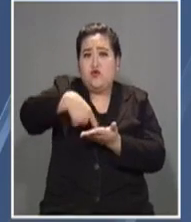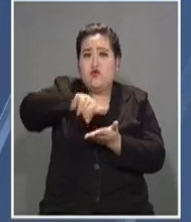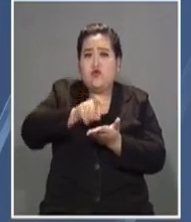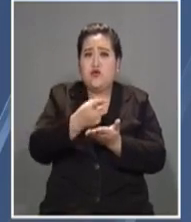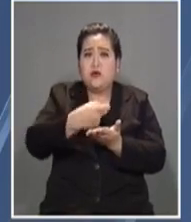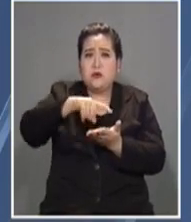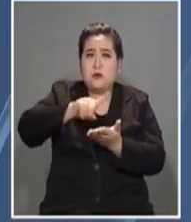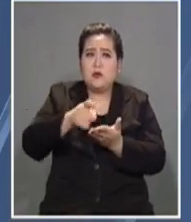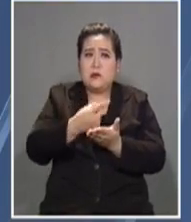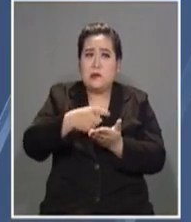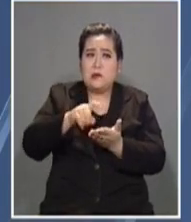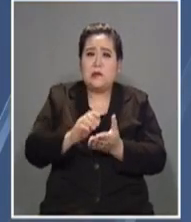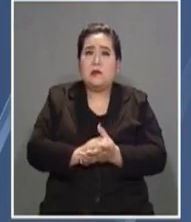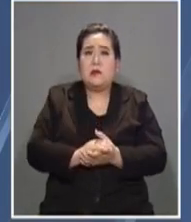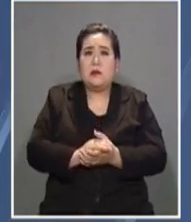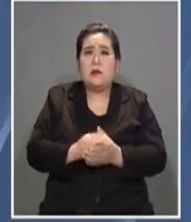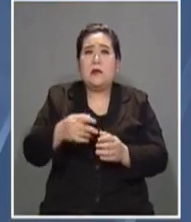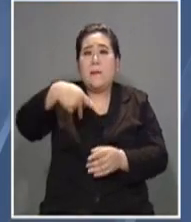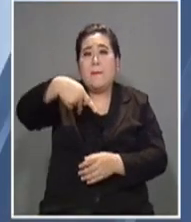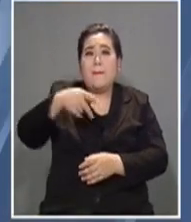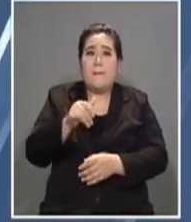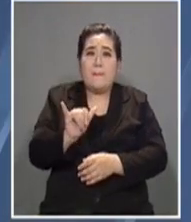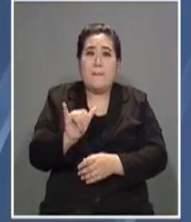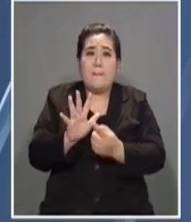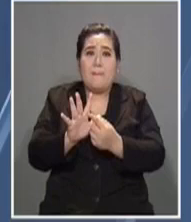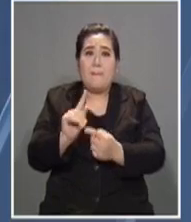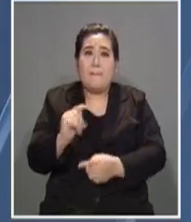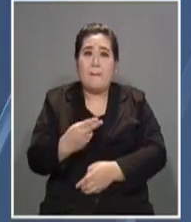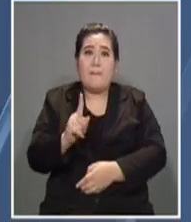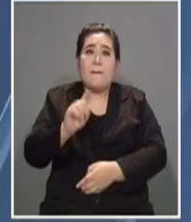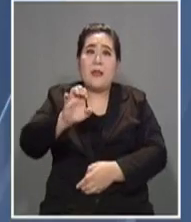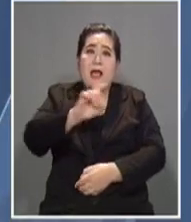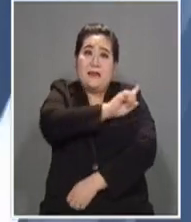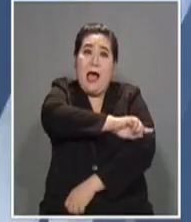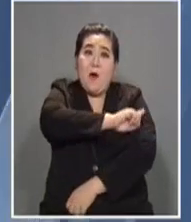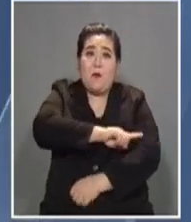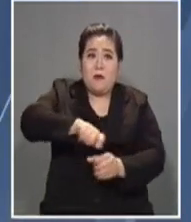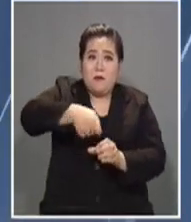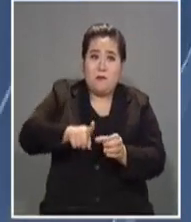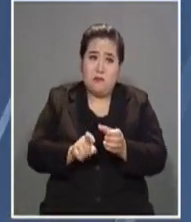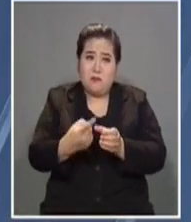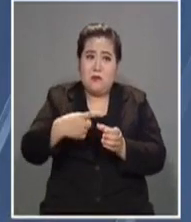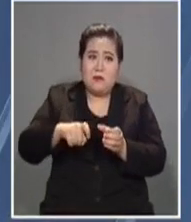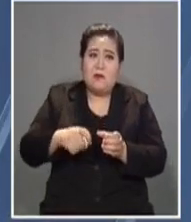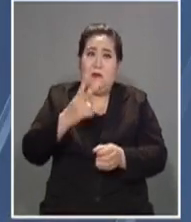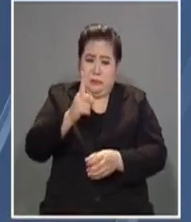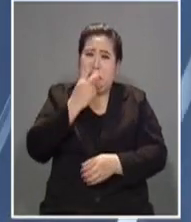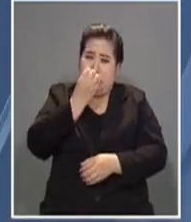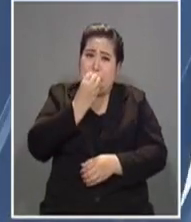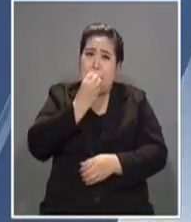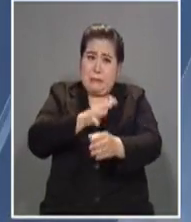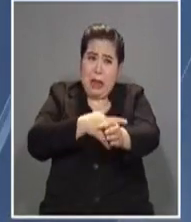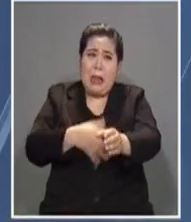ลักษณะกลมๆอย่างเงี้ยดิ้นกระเดากระเดาเนี่ยคือพยาธิแน่นอน ค่ะ มันไม่ใช่อะไรเลยแต่ว่าเอ๊ะเราก็กินปลากระป๋องมาตั้งนานนะ ไม่เคยเ